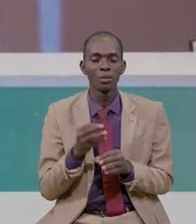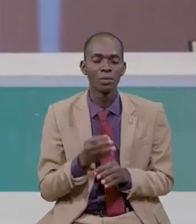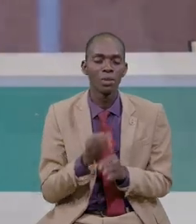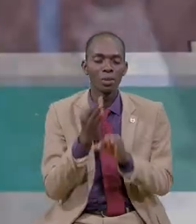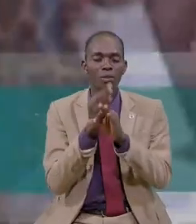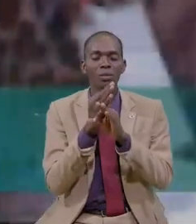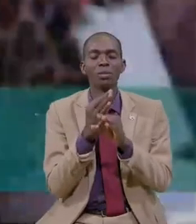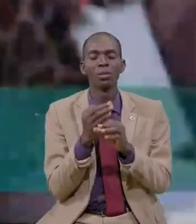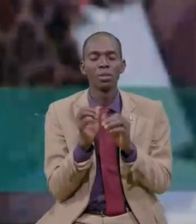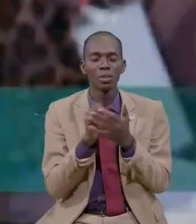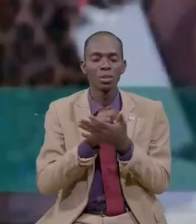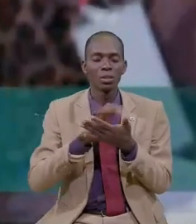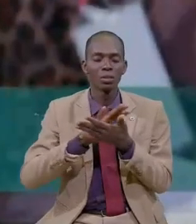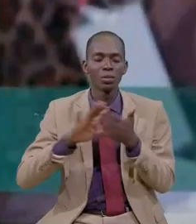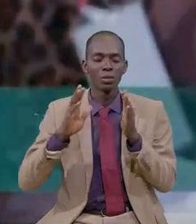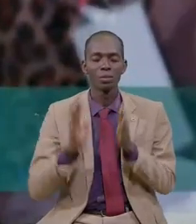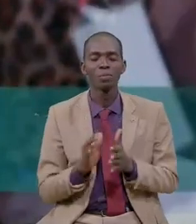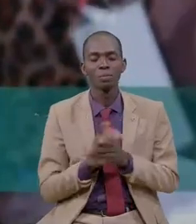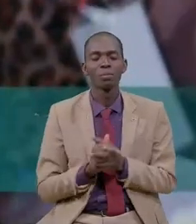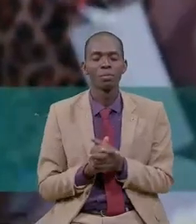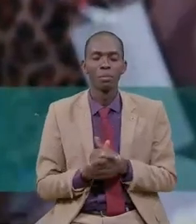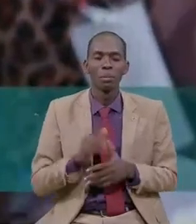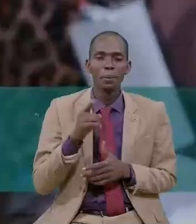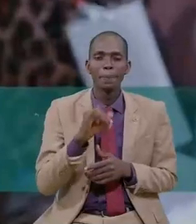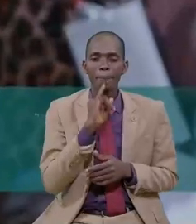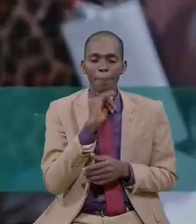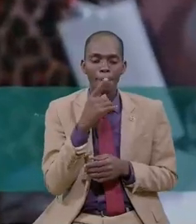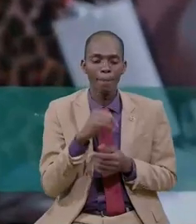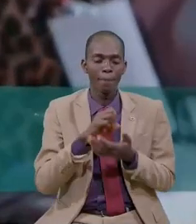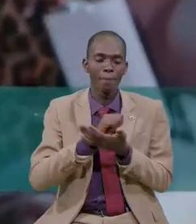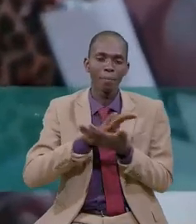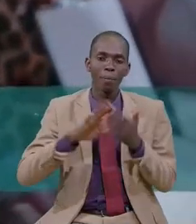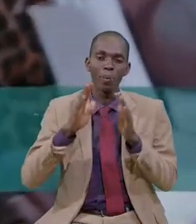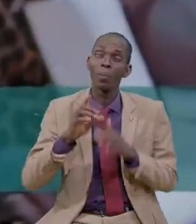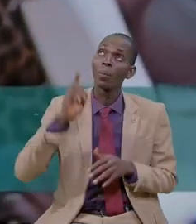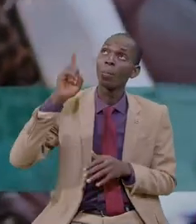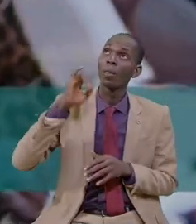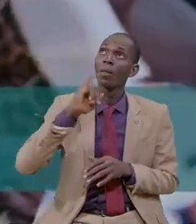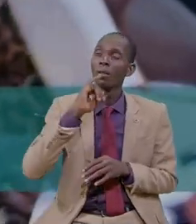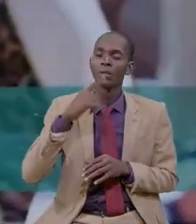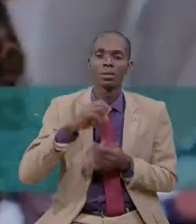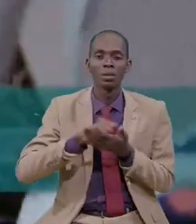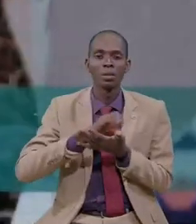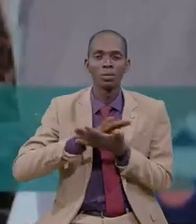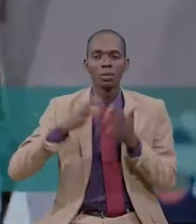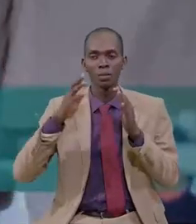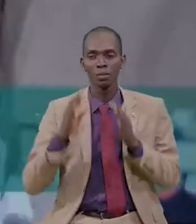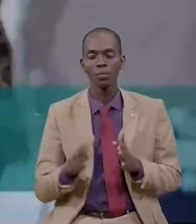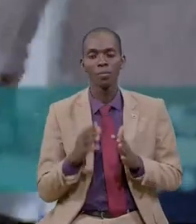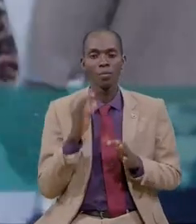au fidèle sanctificateur. Il est le sanctificateur en réalité. Quand vous regardez toute votre